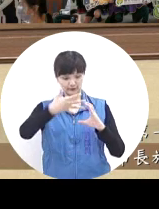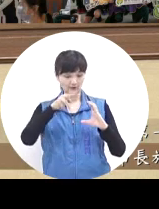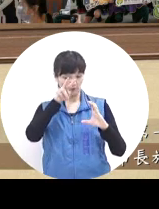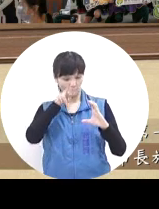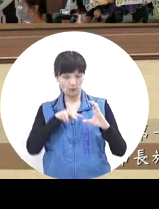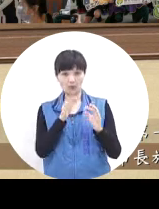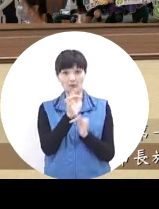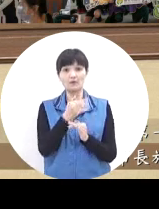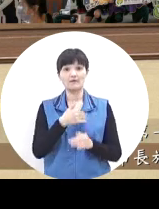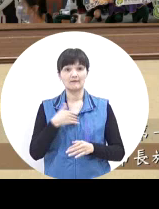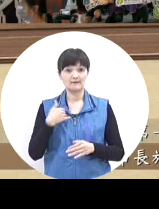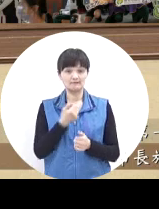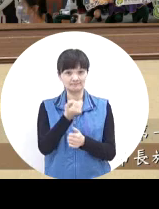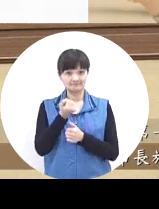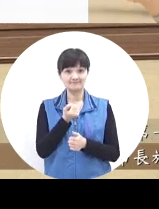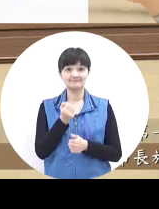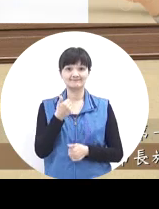校园。